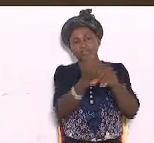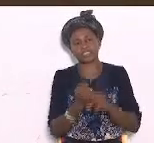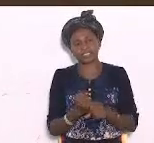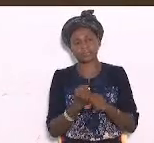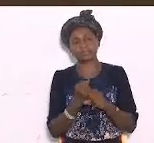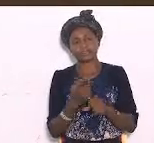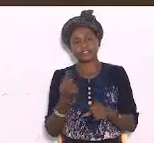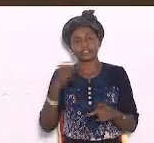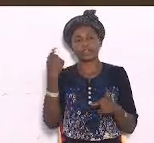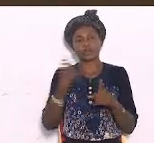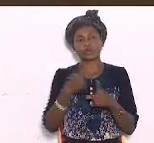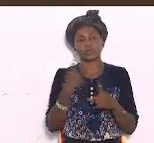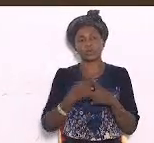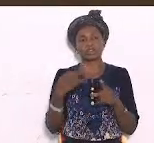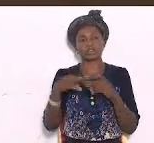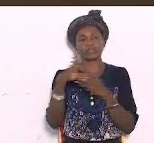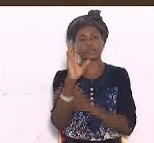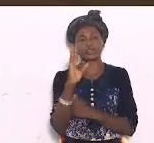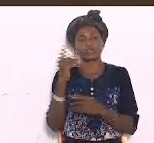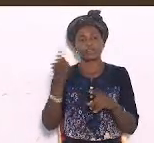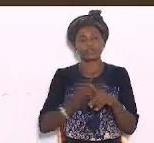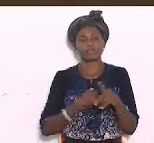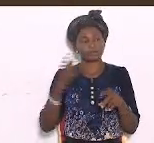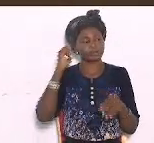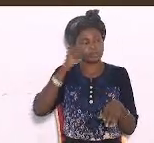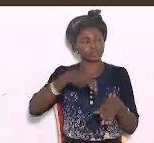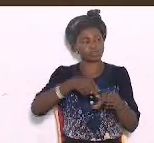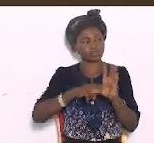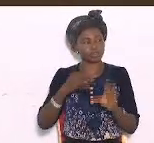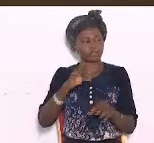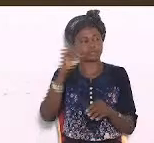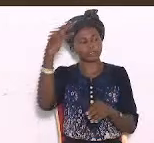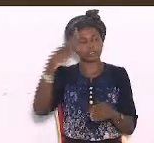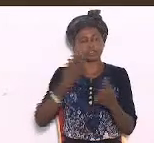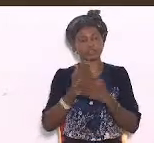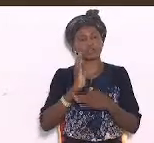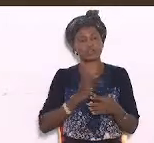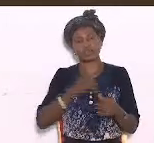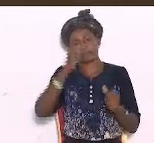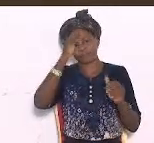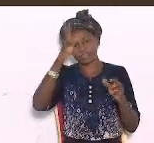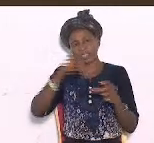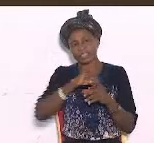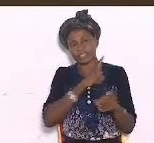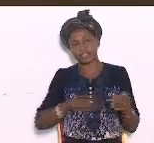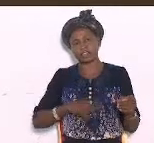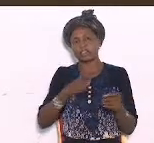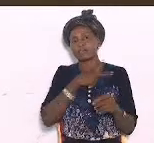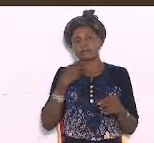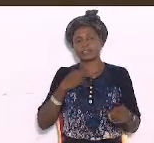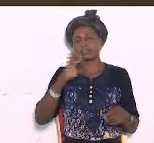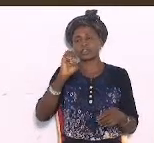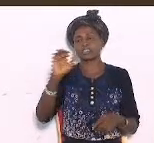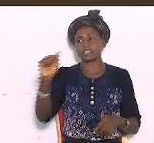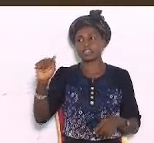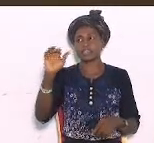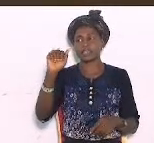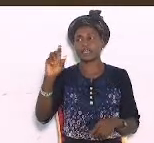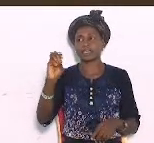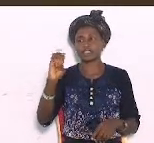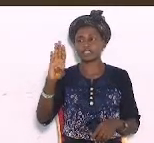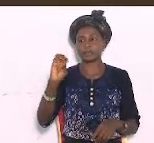passer moment de recevoir la Parole de Dieu depuis le trône de Dieu à travers notre